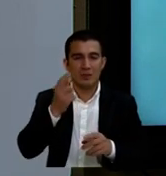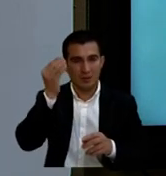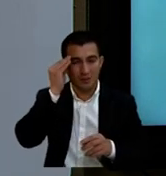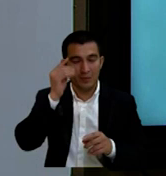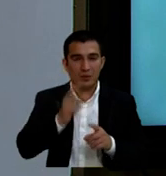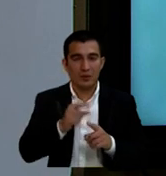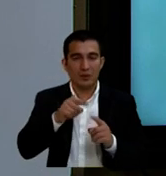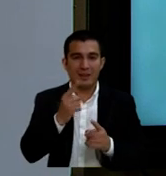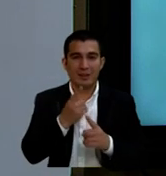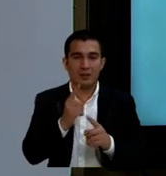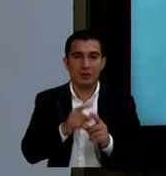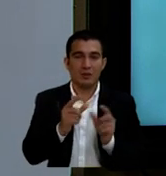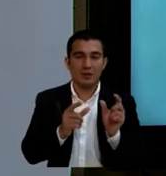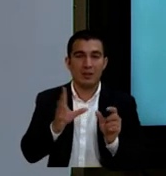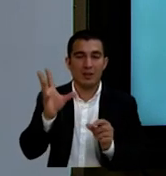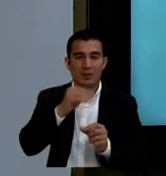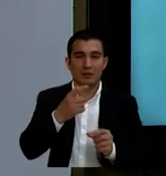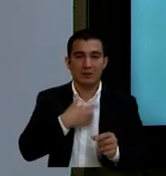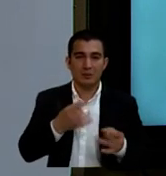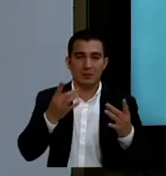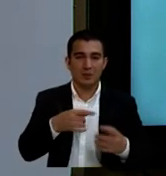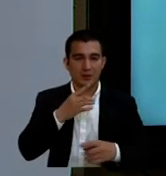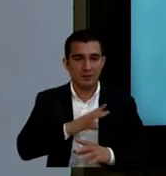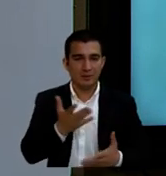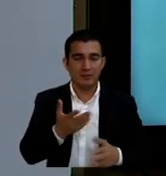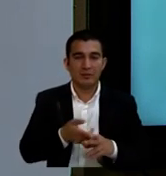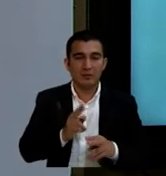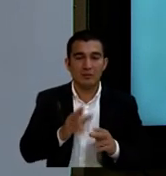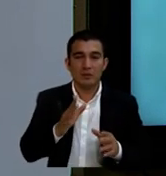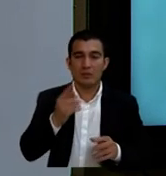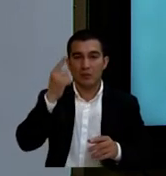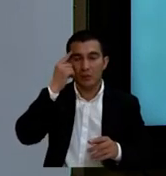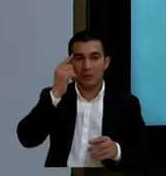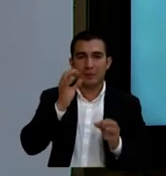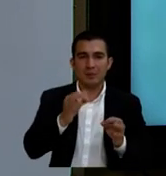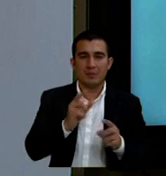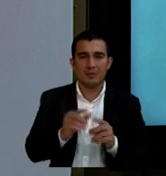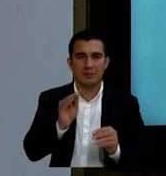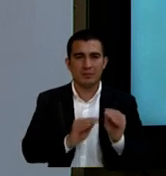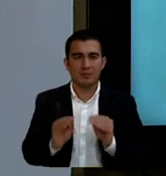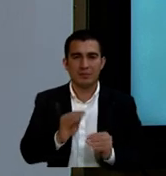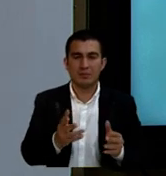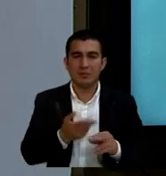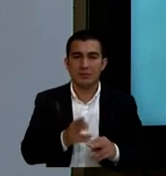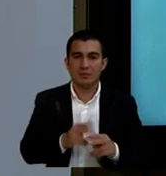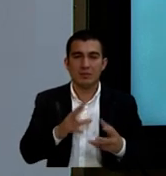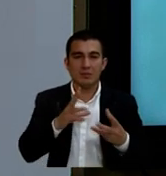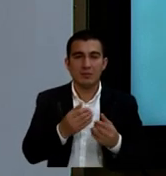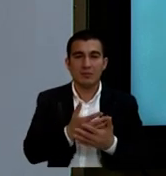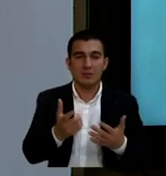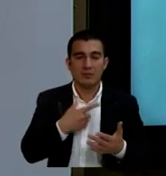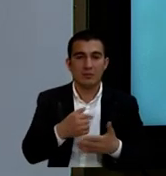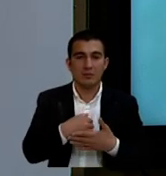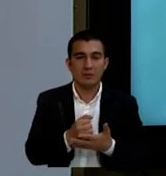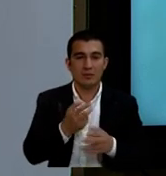Tushuncha denotat deb ataladi. Demak, har bir so'z o'z denotatiga mos kelishi kerak. Ya'ni o'zi anglatadigan ma'noga